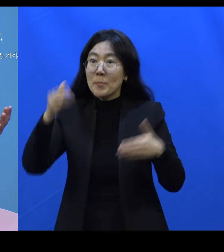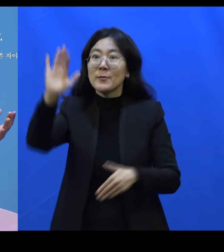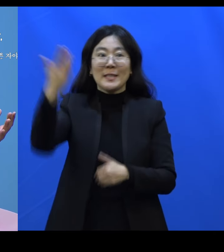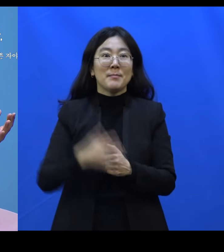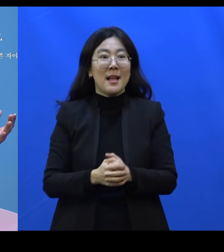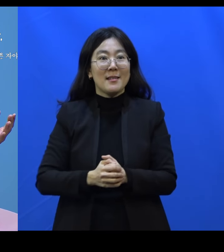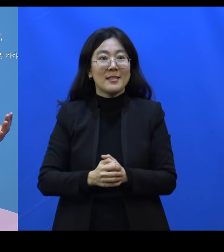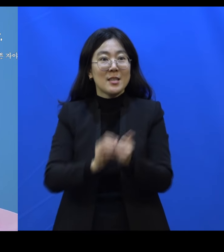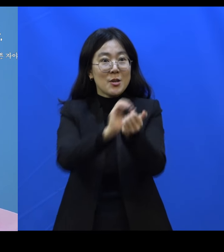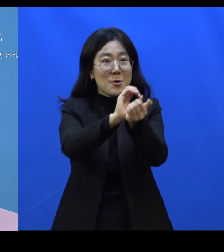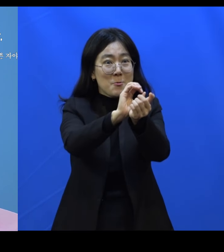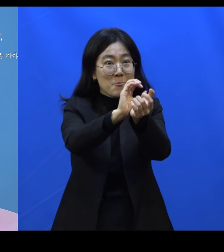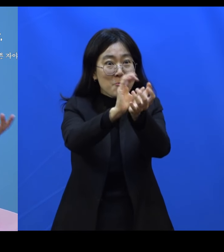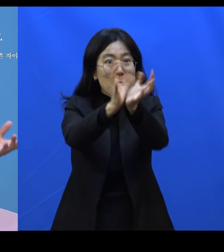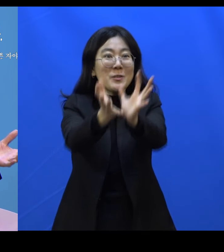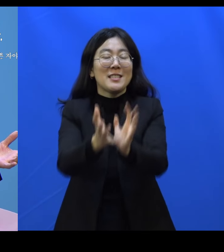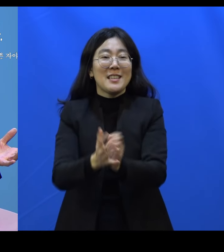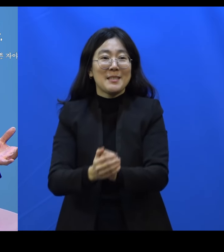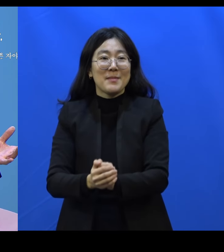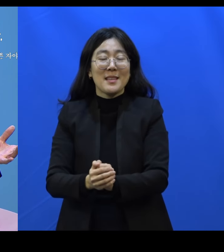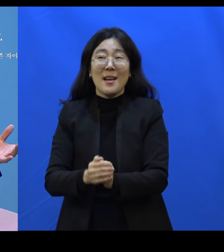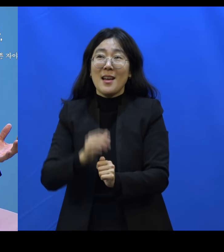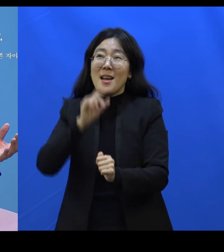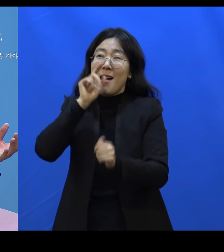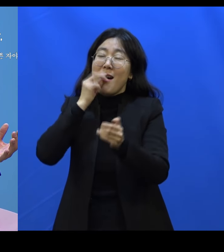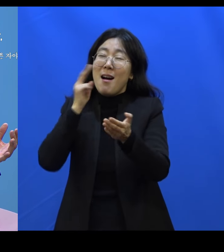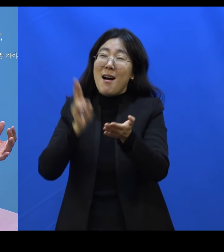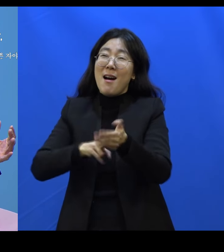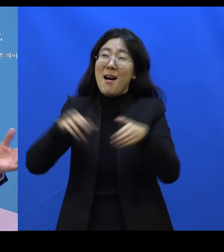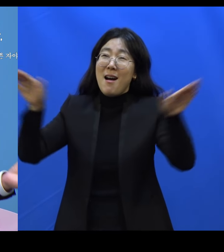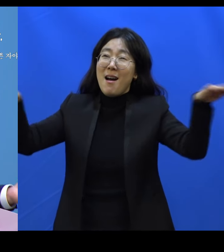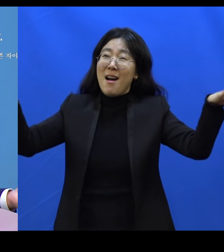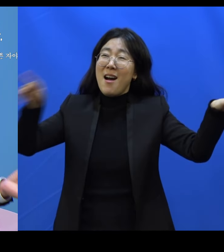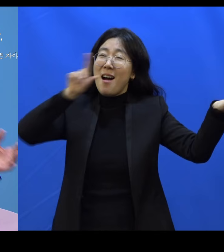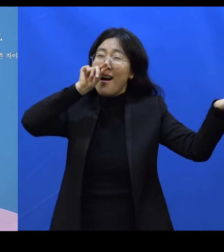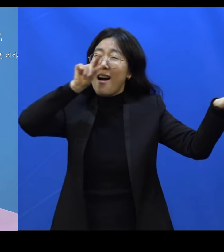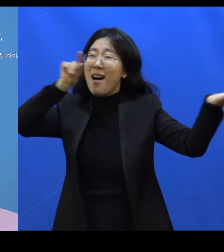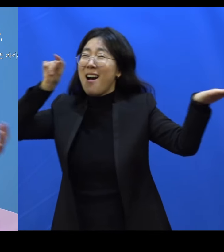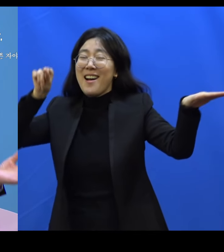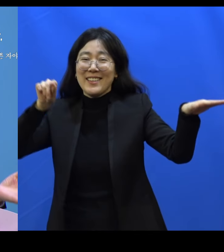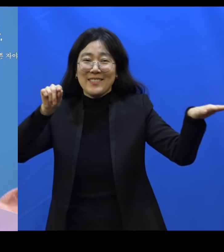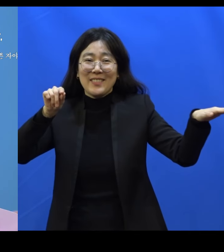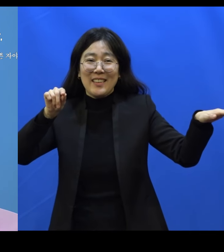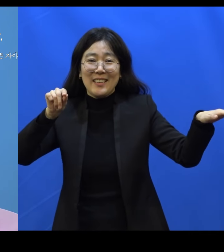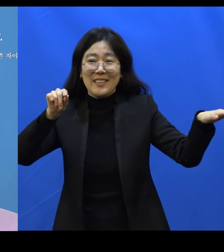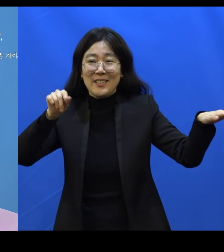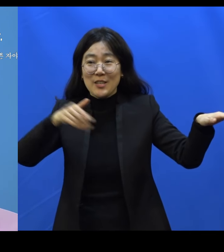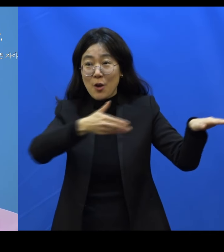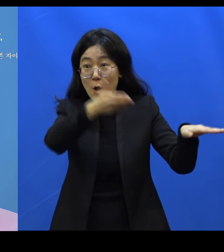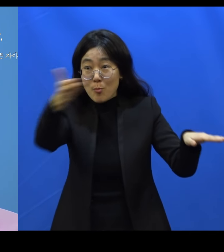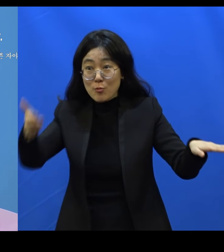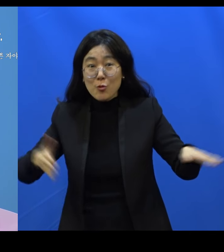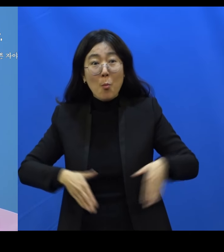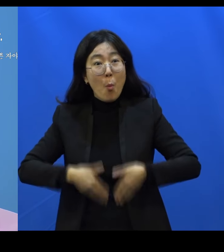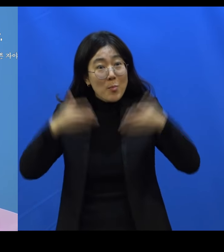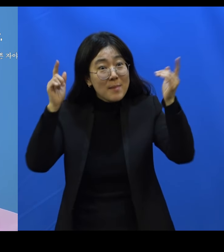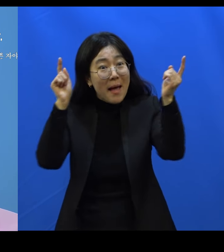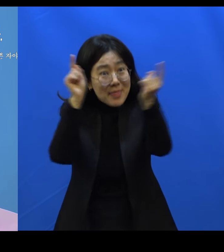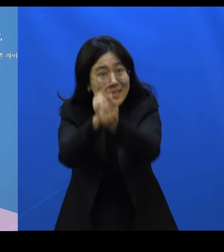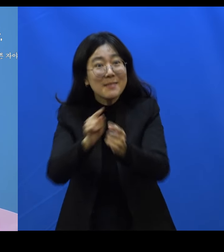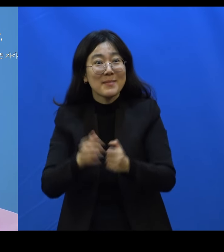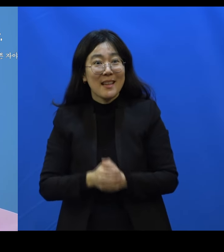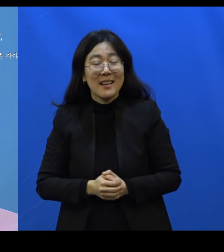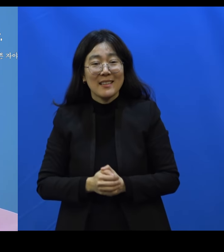꽃이 피어납니다. 비둘기들이 울고 있습니다. 이제 모든 것이 새롭게 시작해야 될 때라고